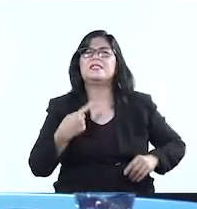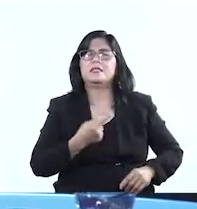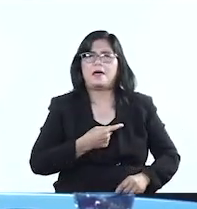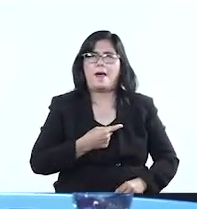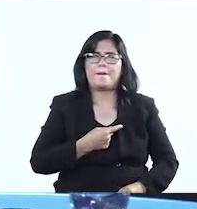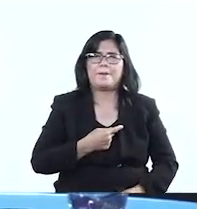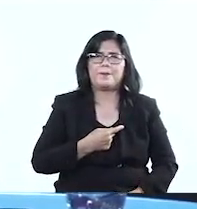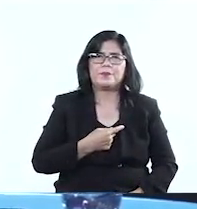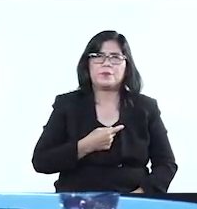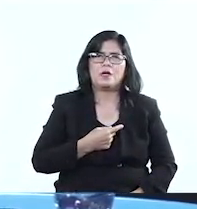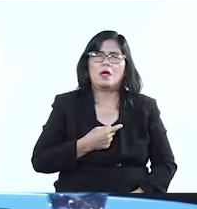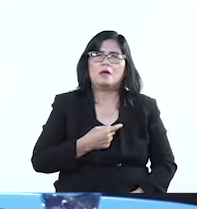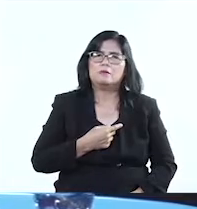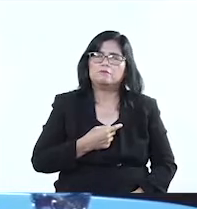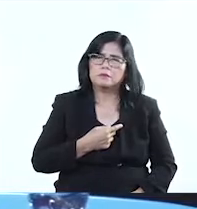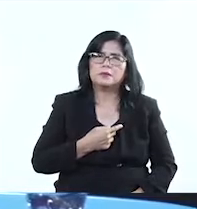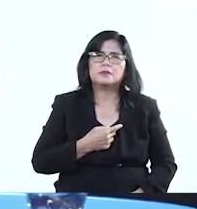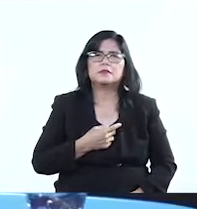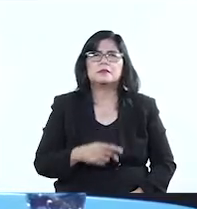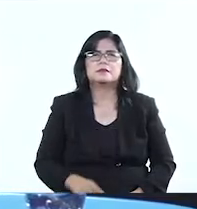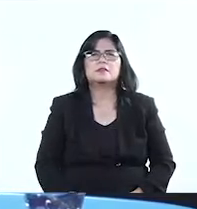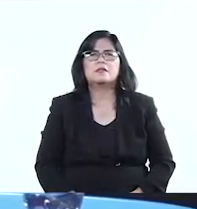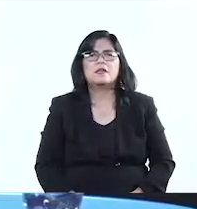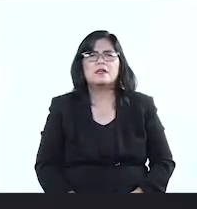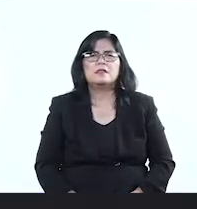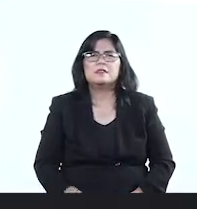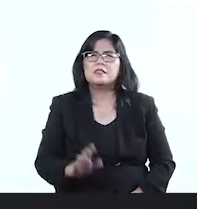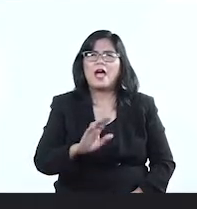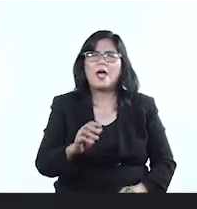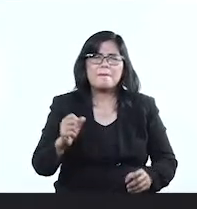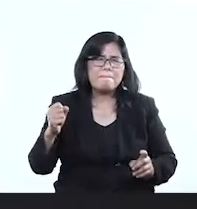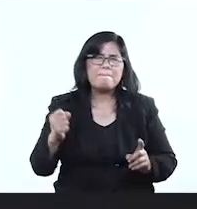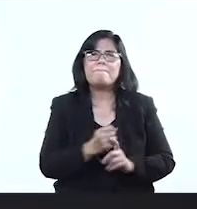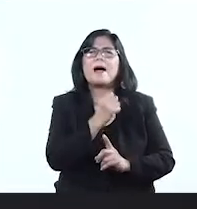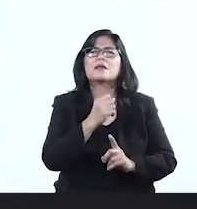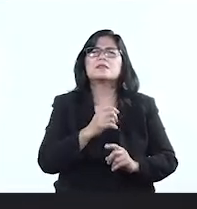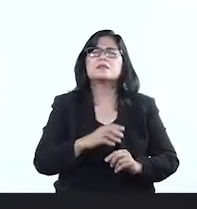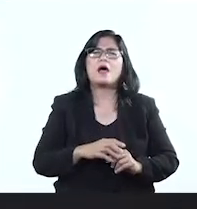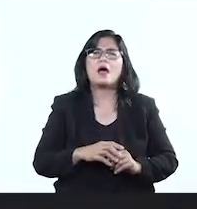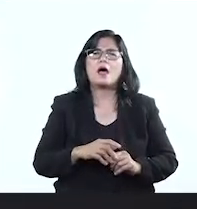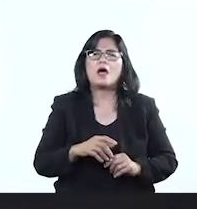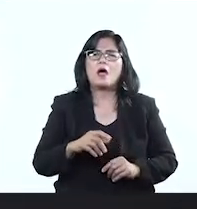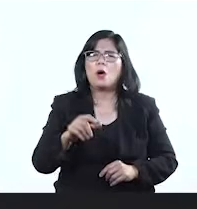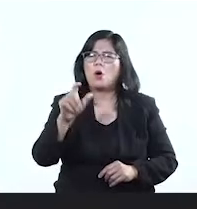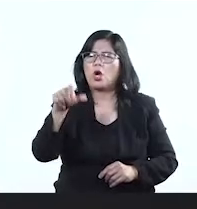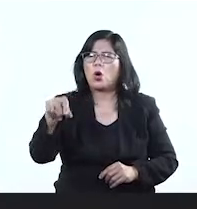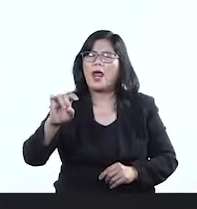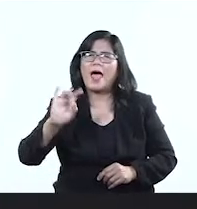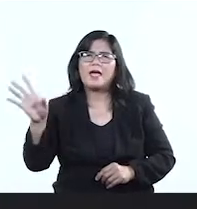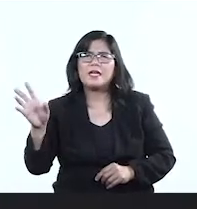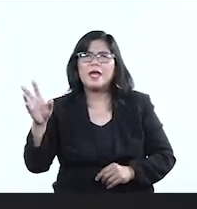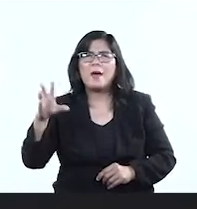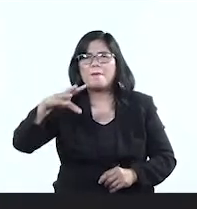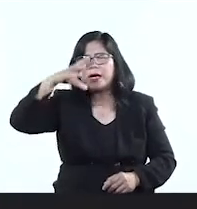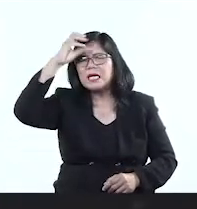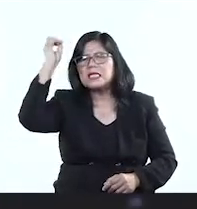Hai teteh pada saat yang bersamaan saya tidak bisa memaksakan semua orang mengerti saya Hai banyak orang